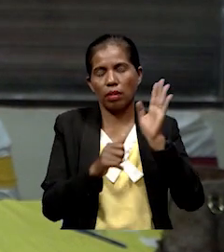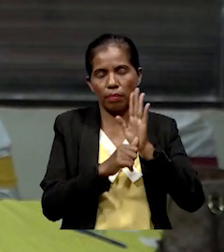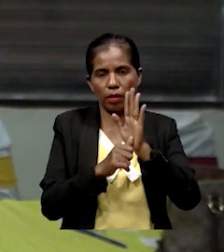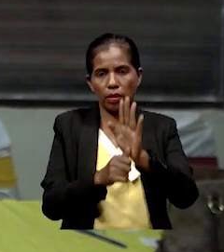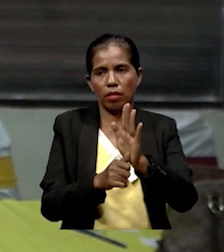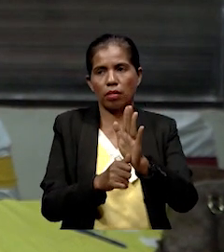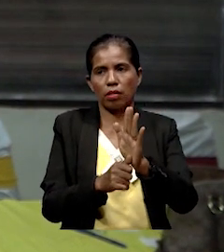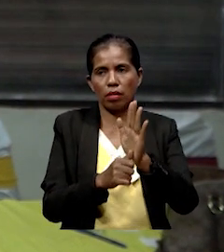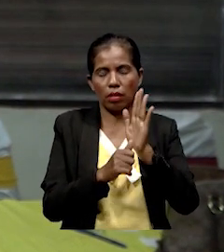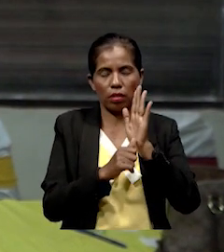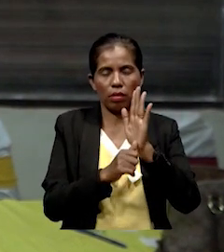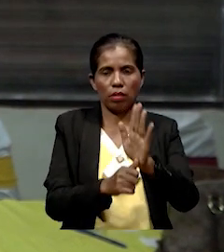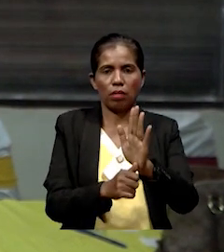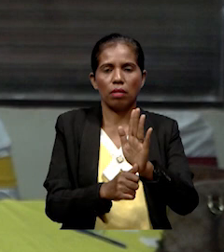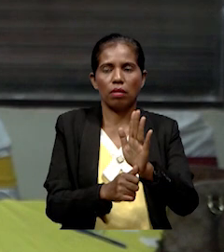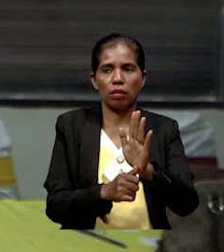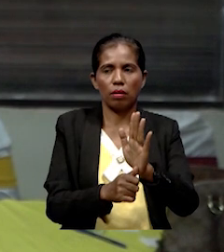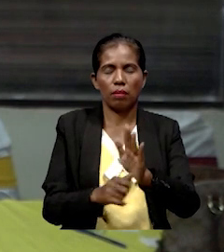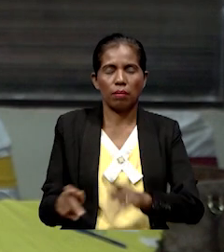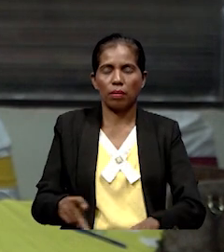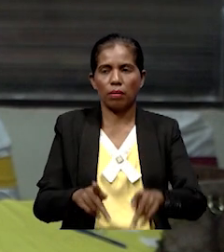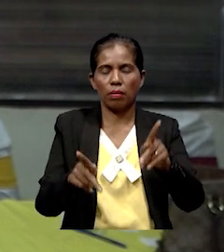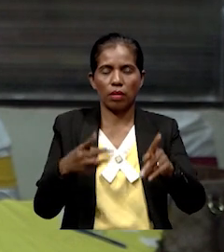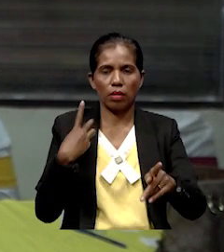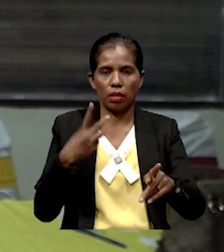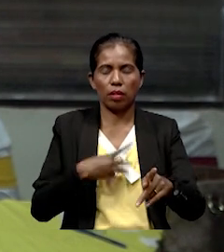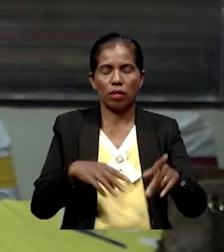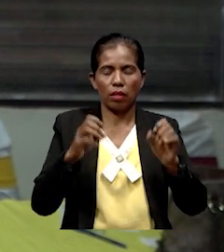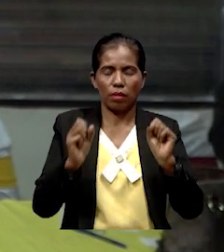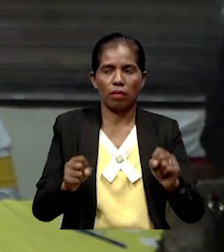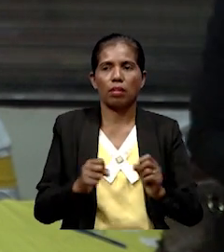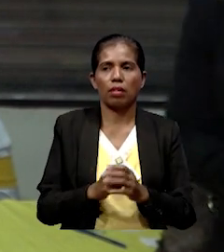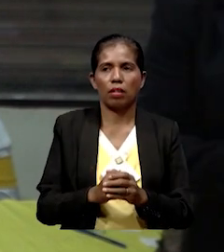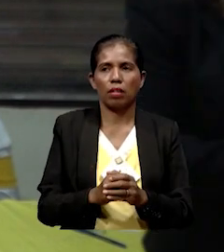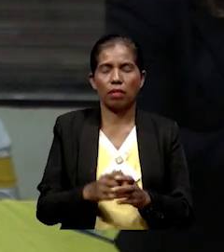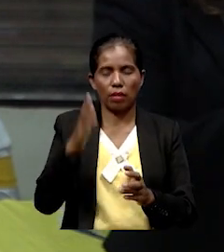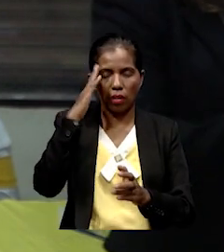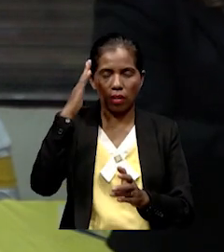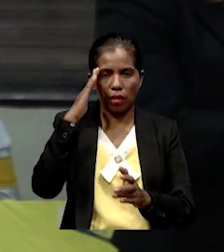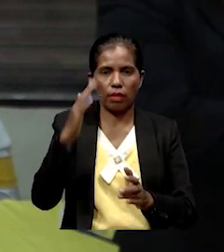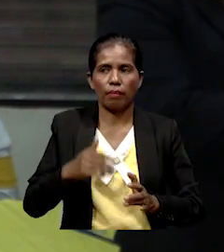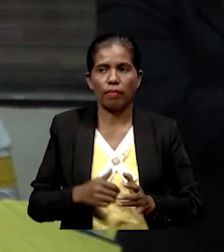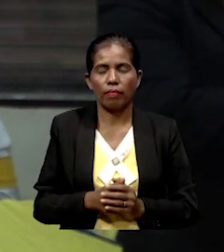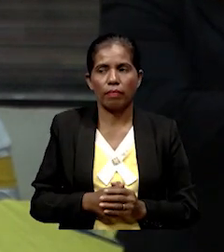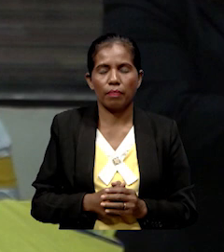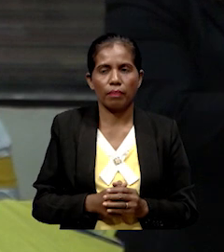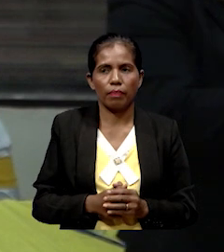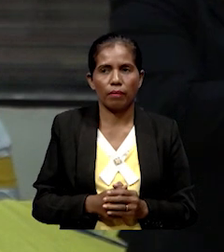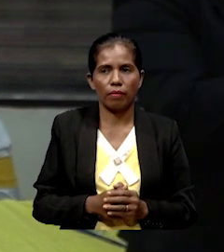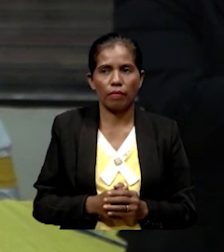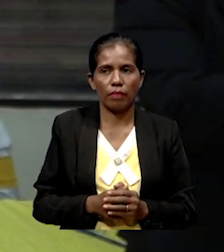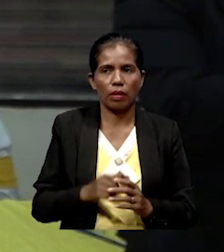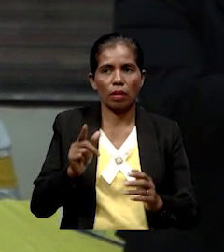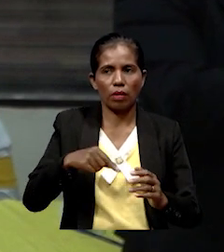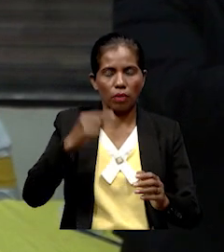songkono Hartono bahwa wudhu kita beda ya hai hai tebel HT nih ih